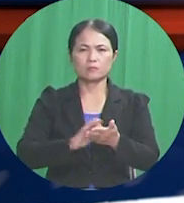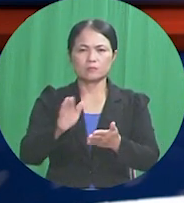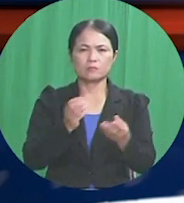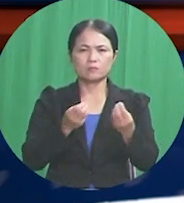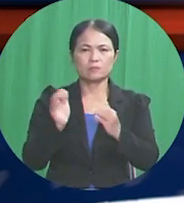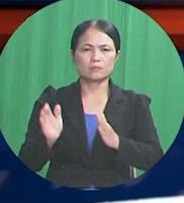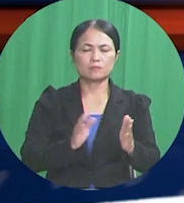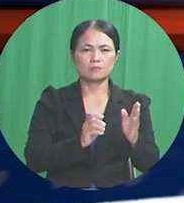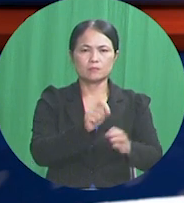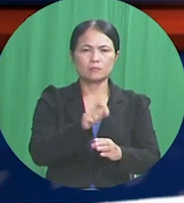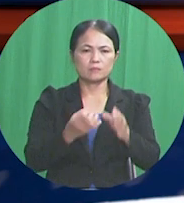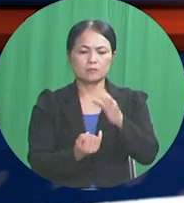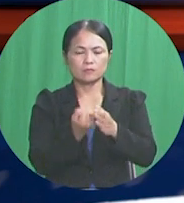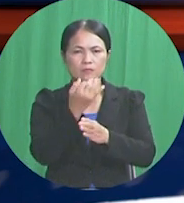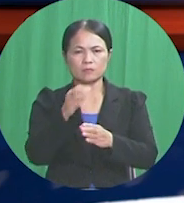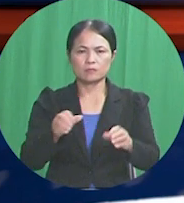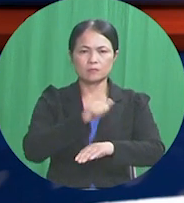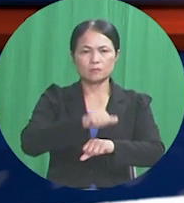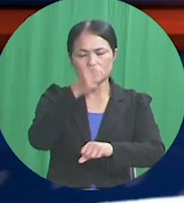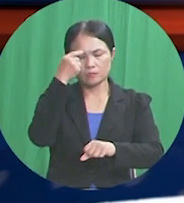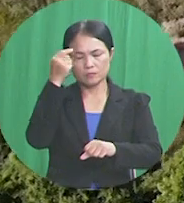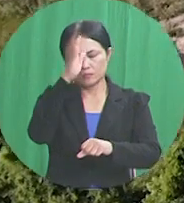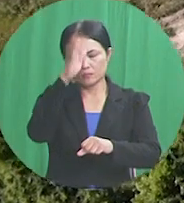ำใบเรียบจำดำกูนเชื้อในตำบลพนมตามา